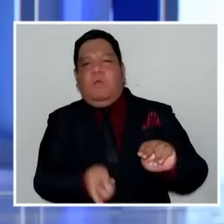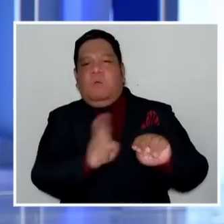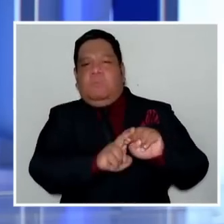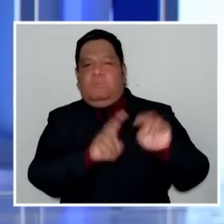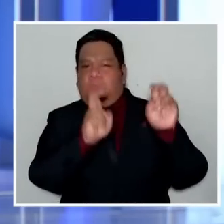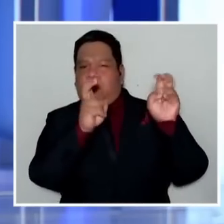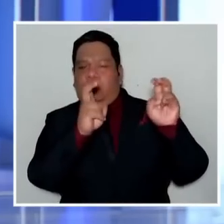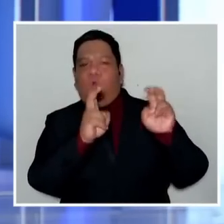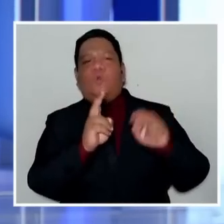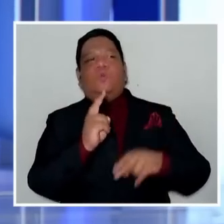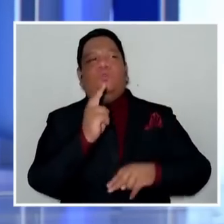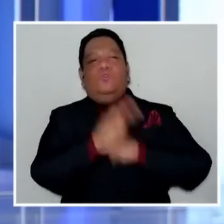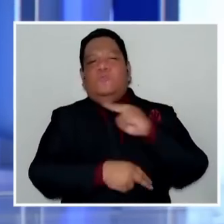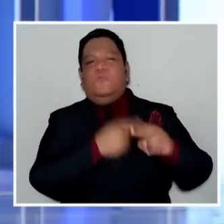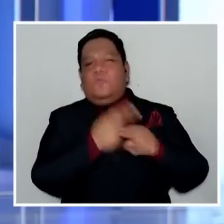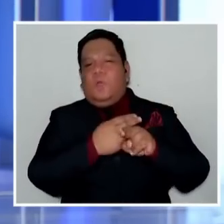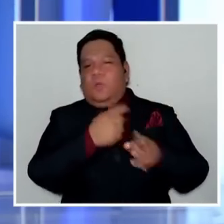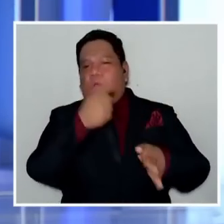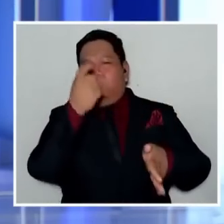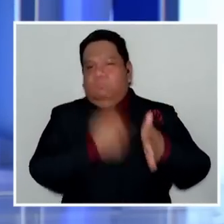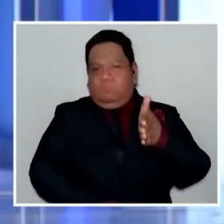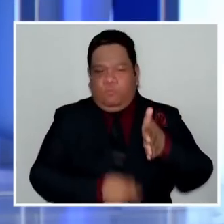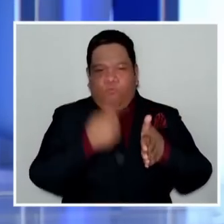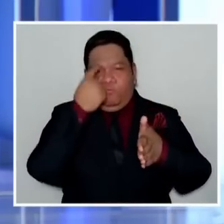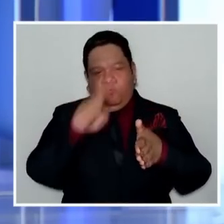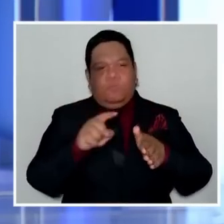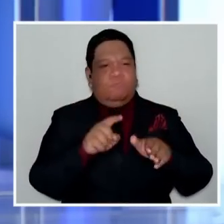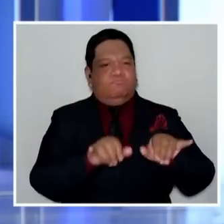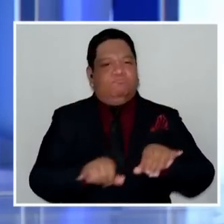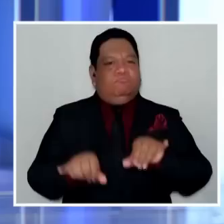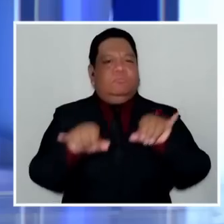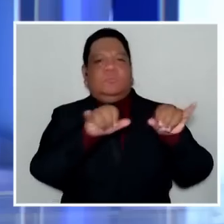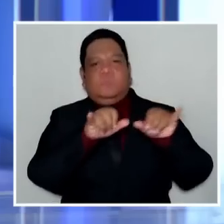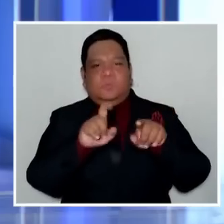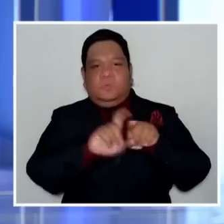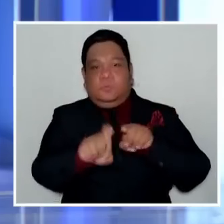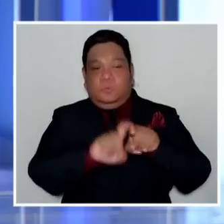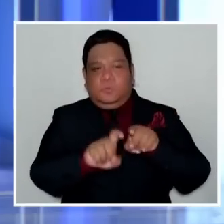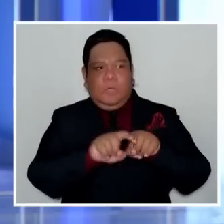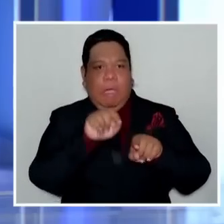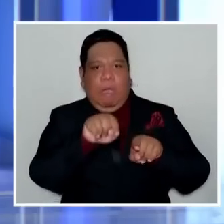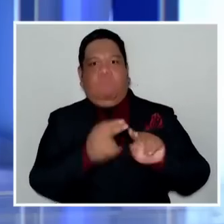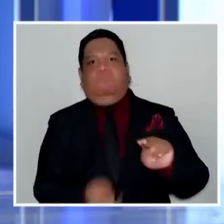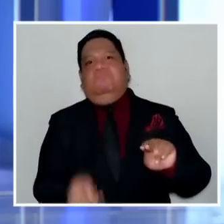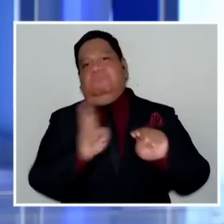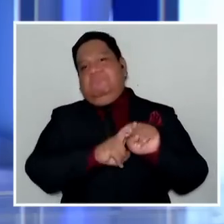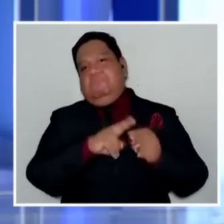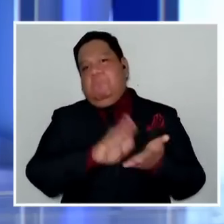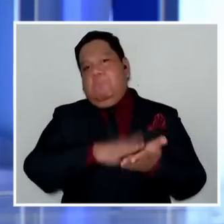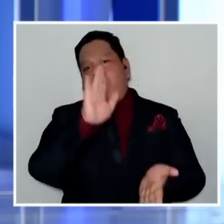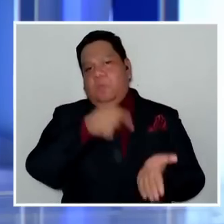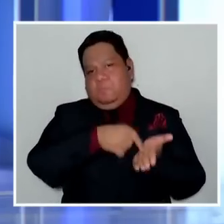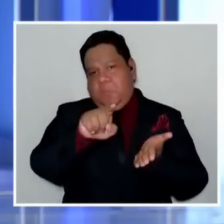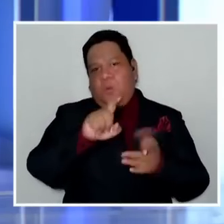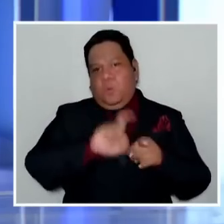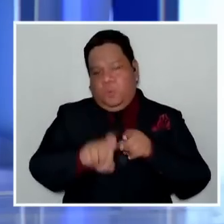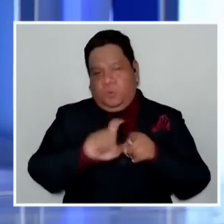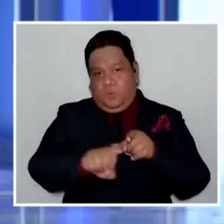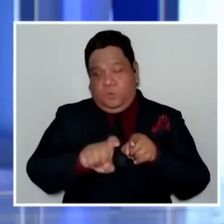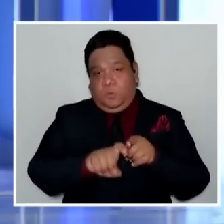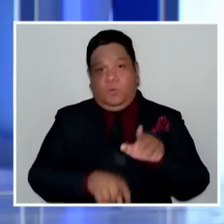Electrification na lalo pang magpapalobo sa bayarin ng mga consumer. Inisa-isa naman ng Meralco ang